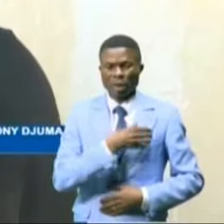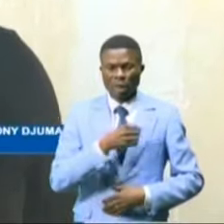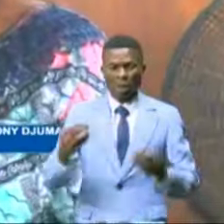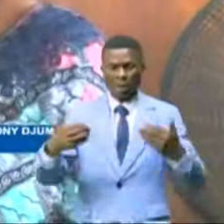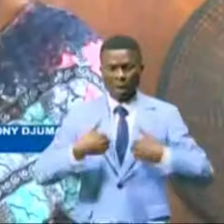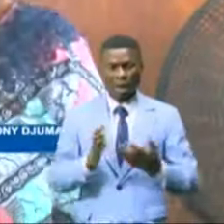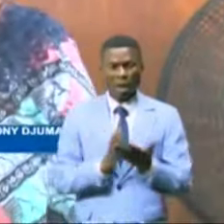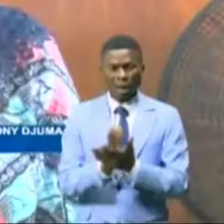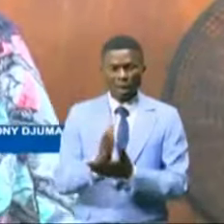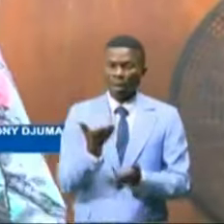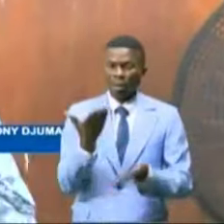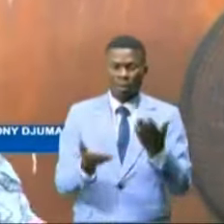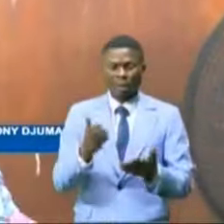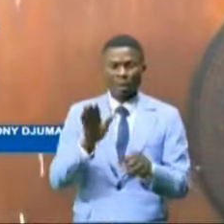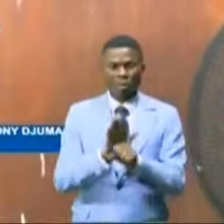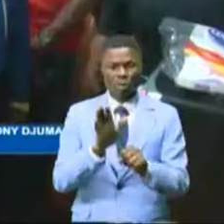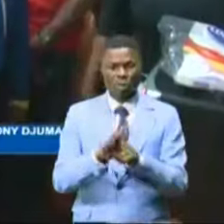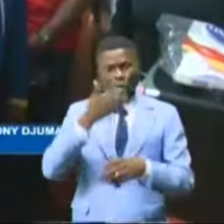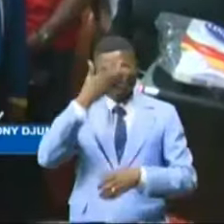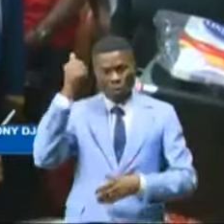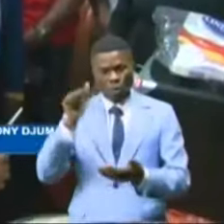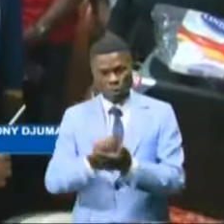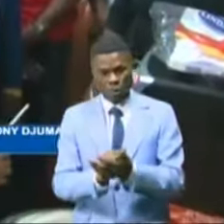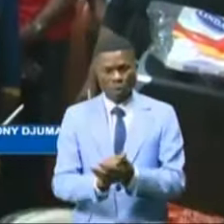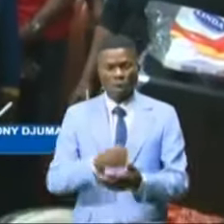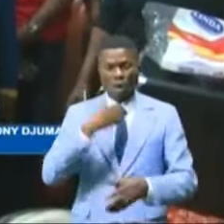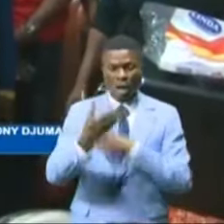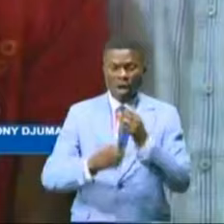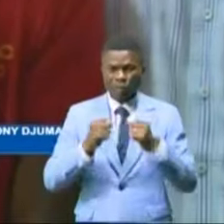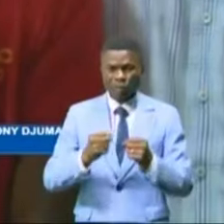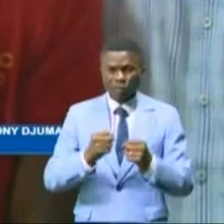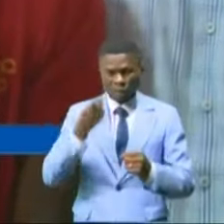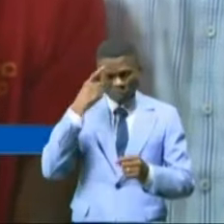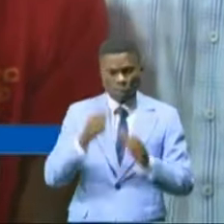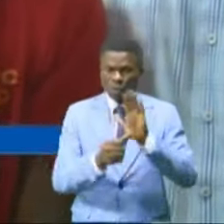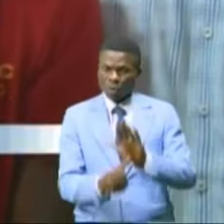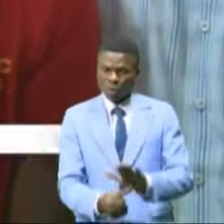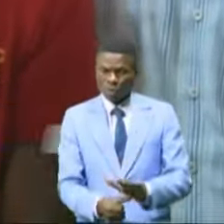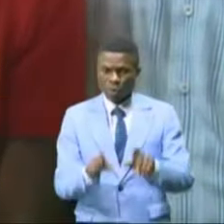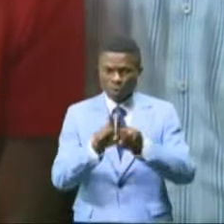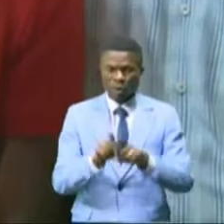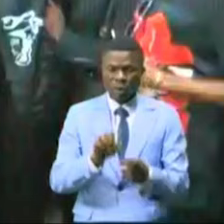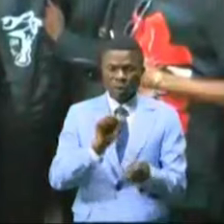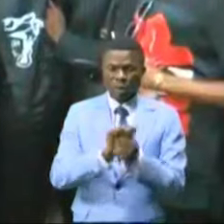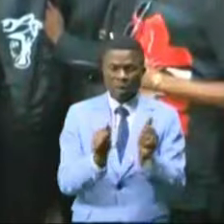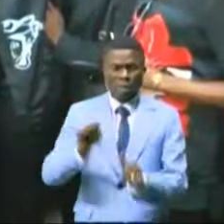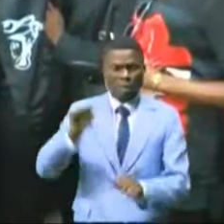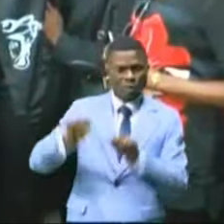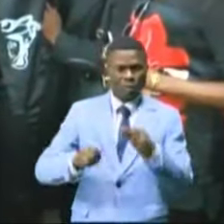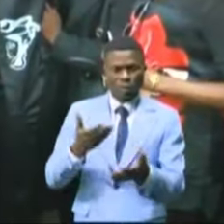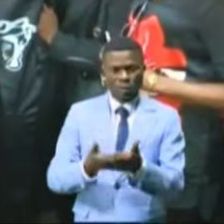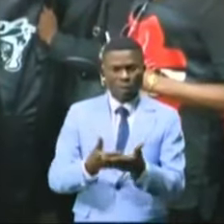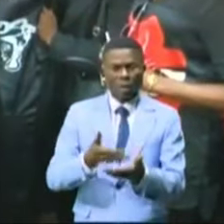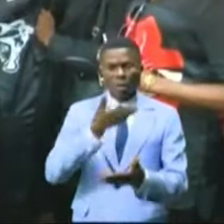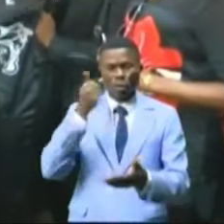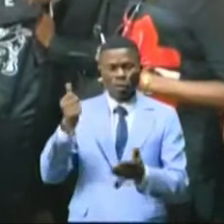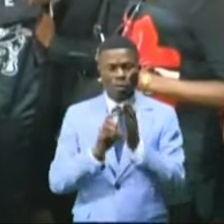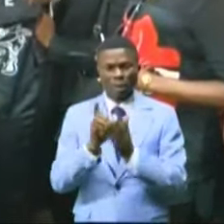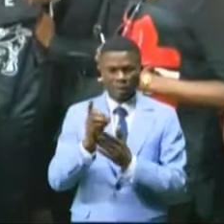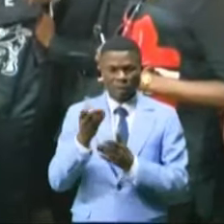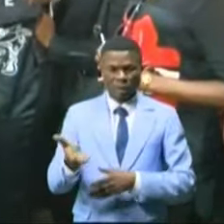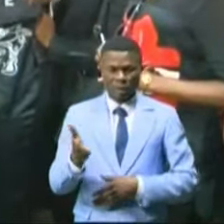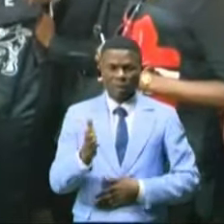droits, mais deux fois ignorée. Elle doit pour ce faire lutter contre les injustices et autres discriminations pour un meilleur